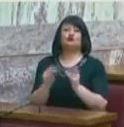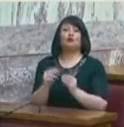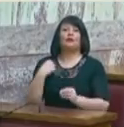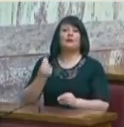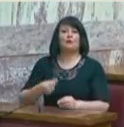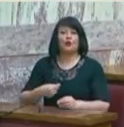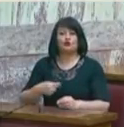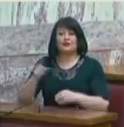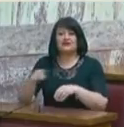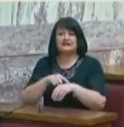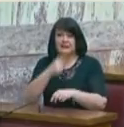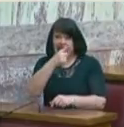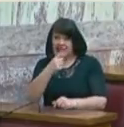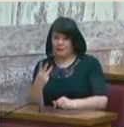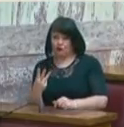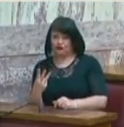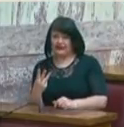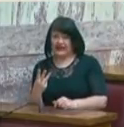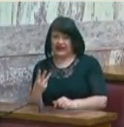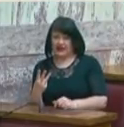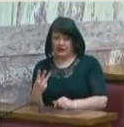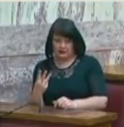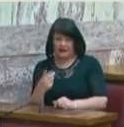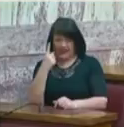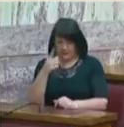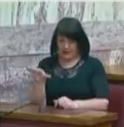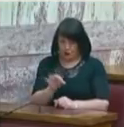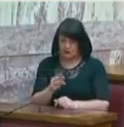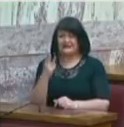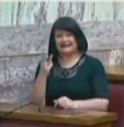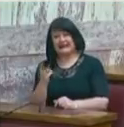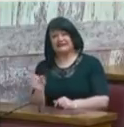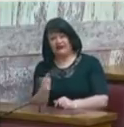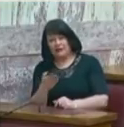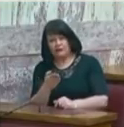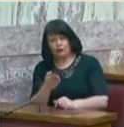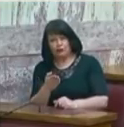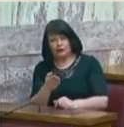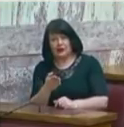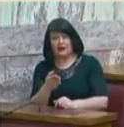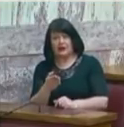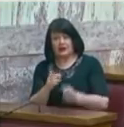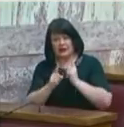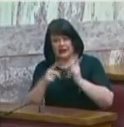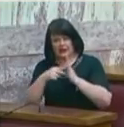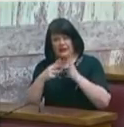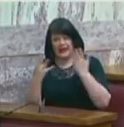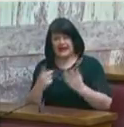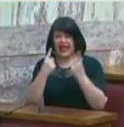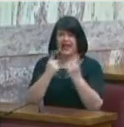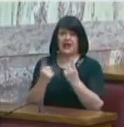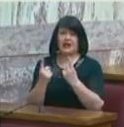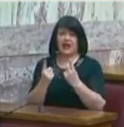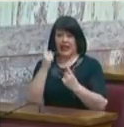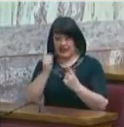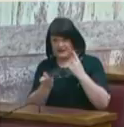στο 1:3 και έχουμε συμφωνήσει με τους θεσμούς από το 19 να πάμε στο 1:1. Και εσείς υπόσχεστε